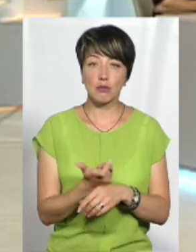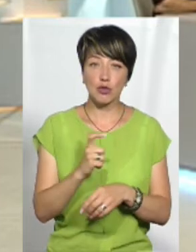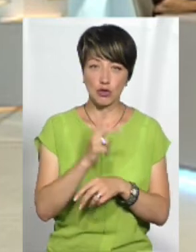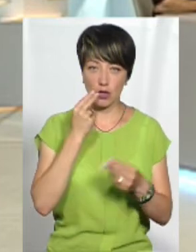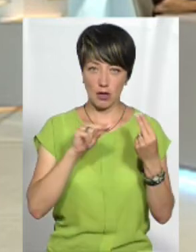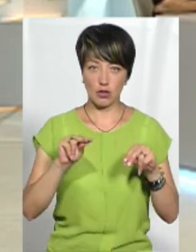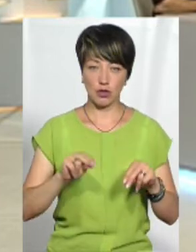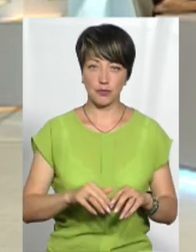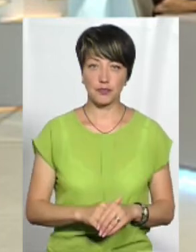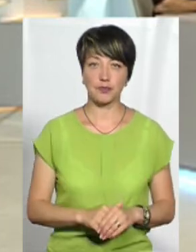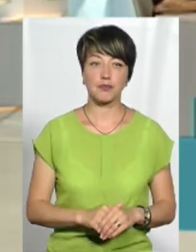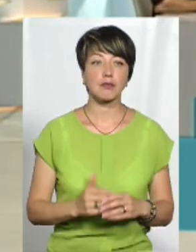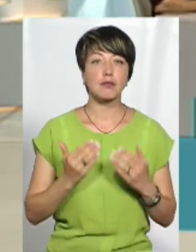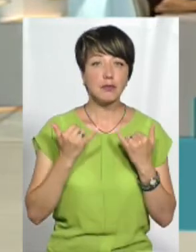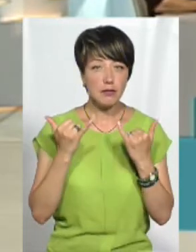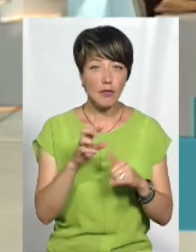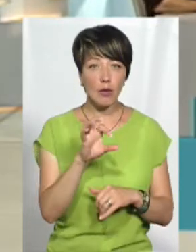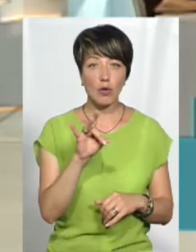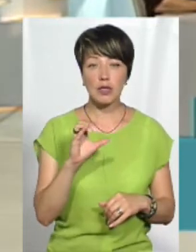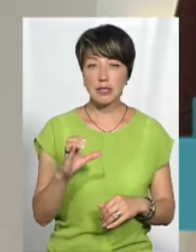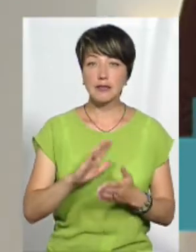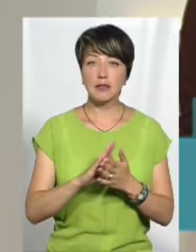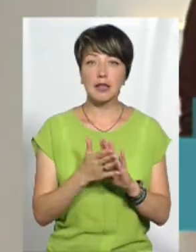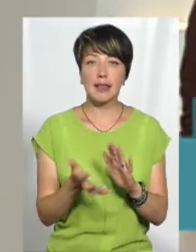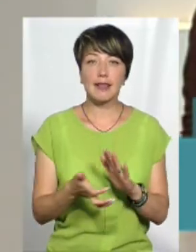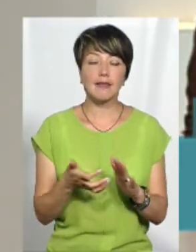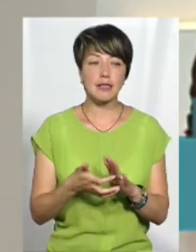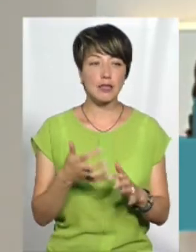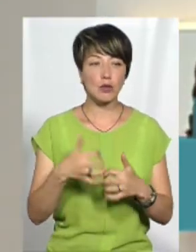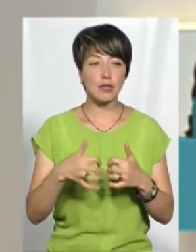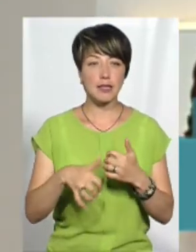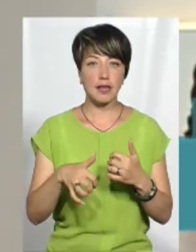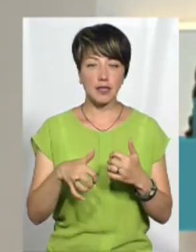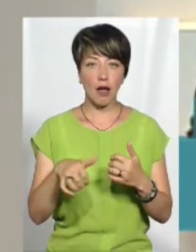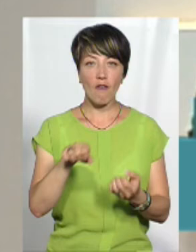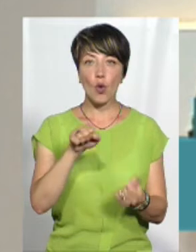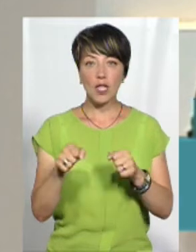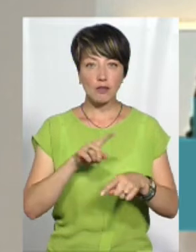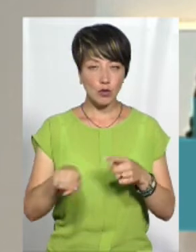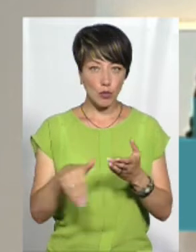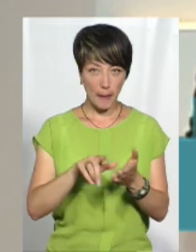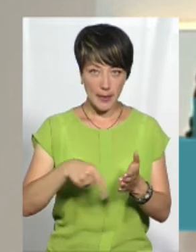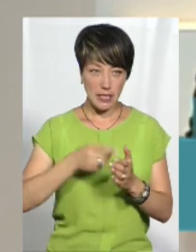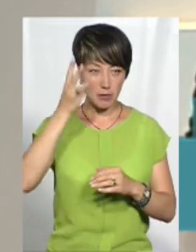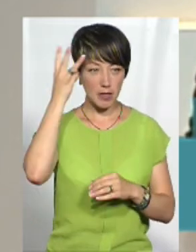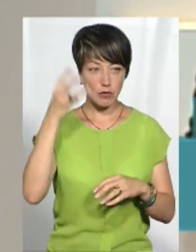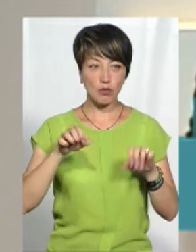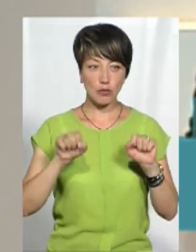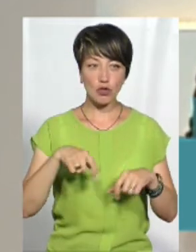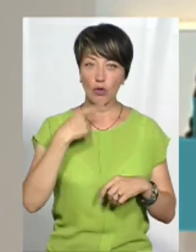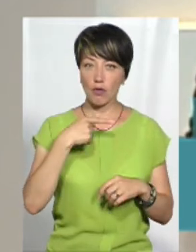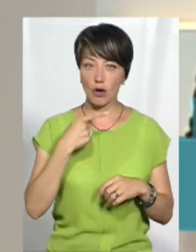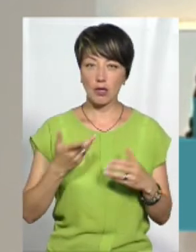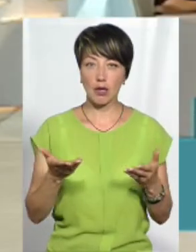кращий. Пане Борисе, скажіть, а про ситуацію з дефіцитом серед водіїв швидких допомог у місті Хмельницькому можна